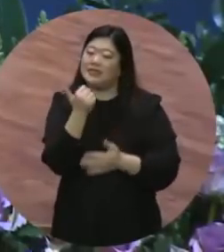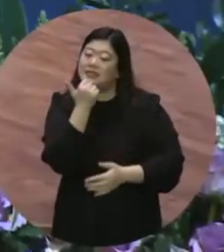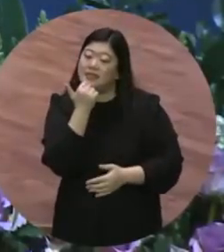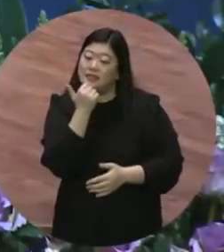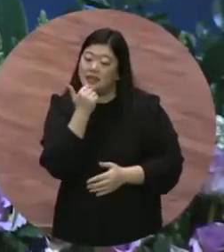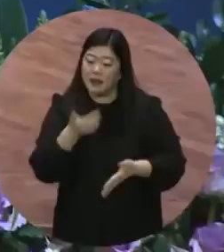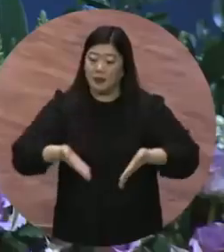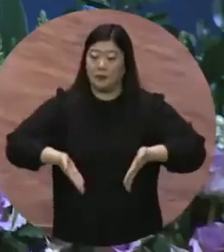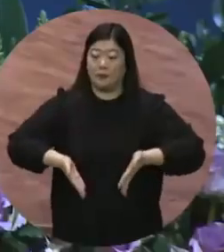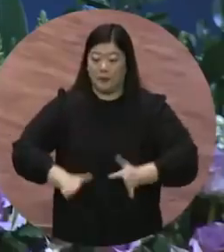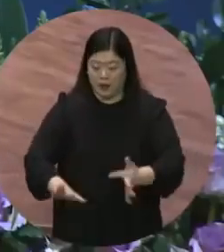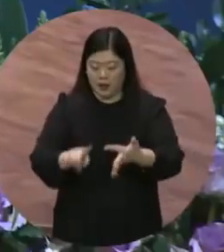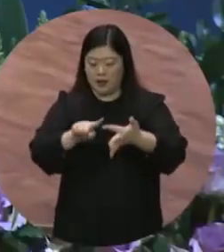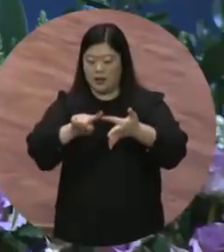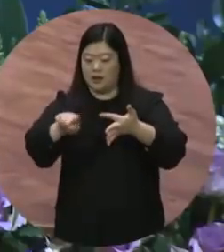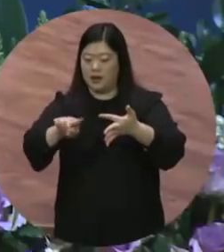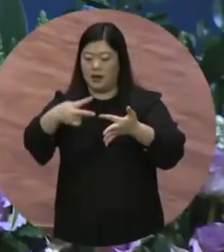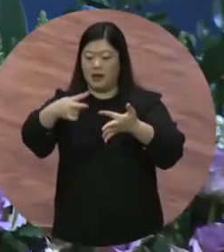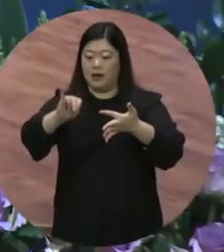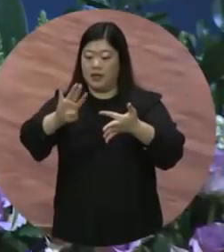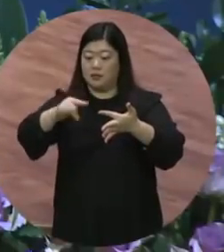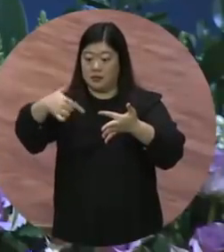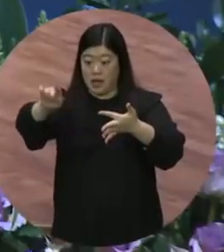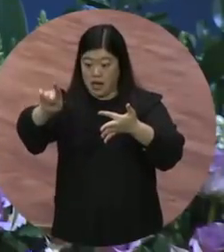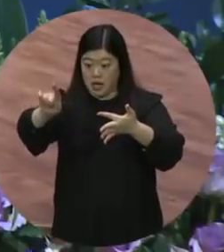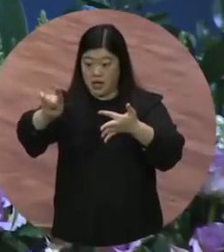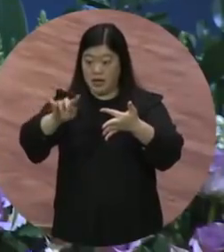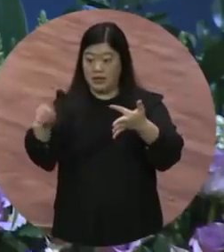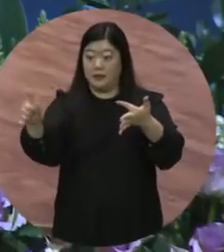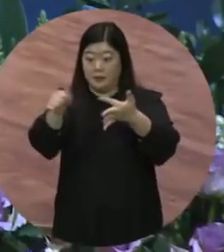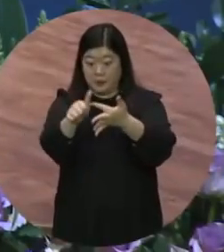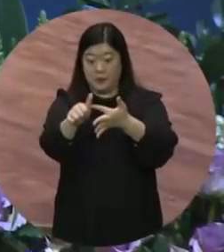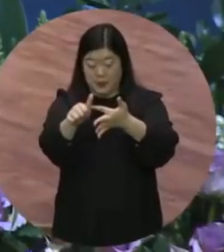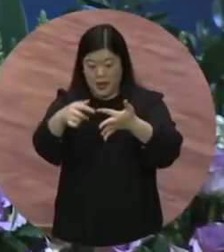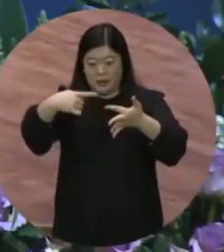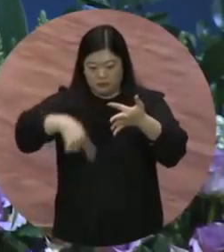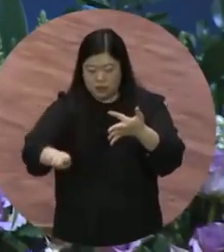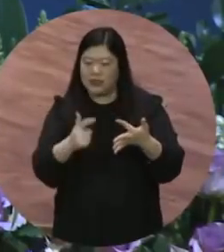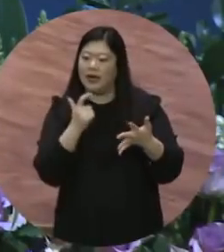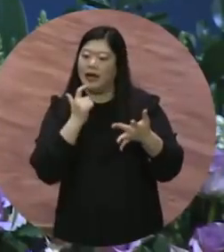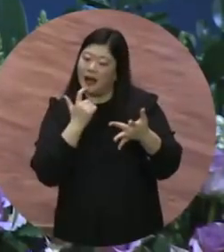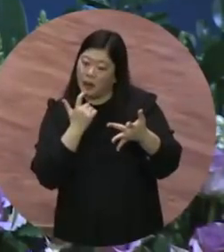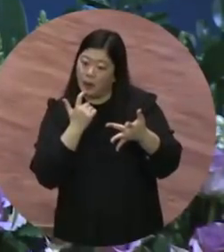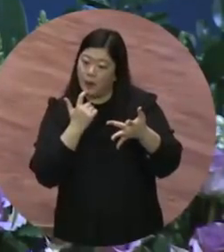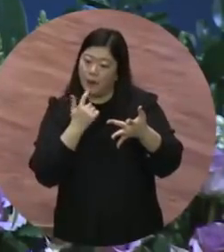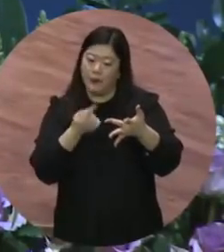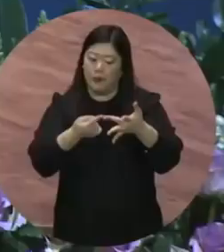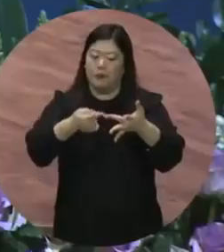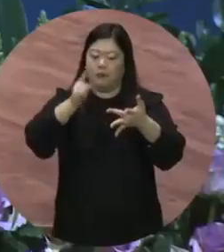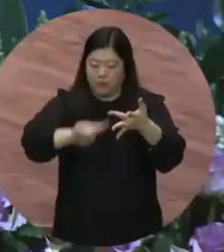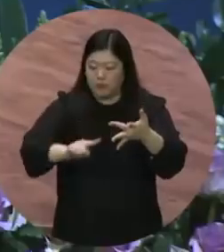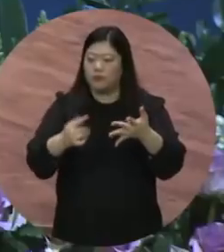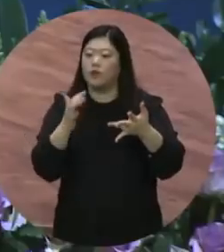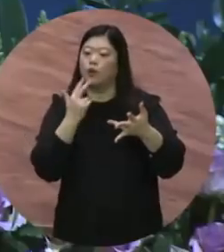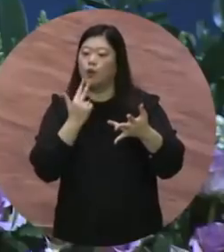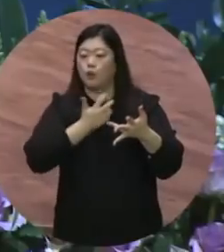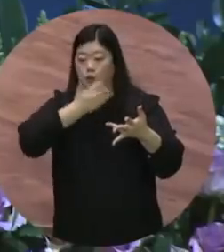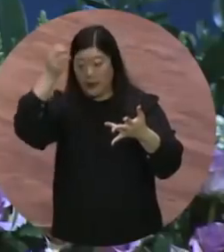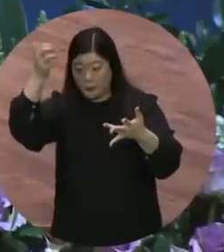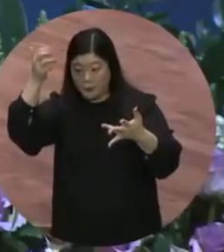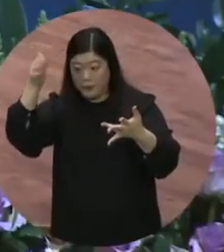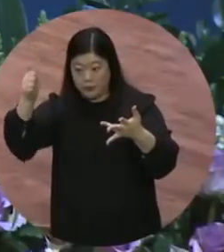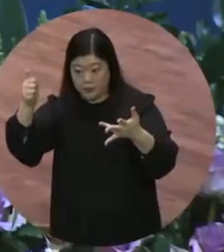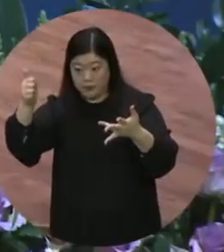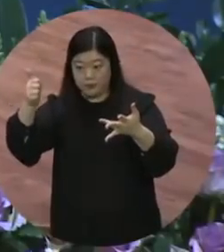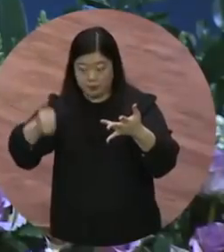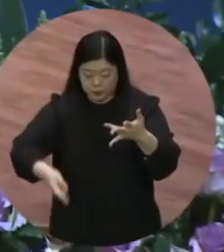리브가를 통해 야곱을 선택하시고 야곱의 12명의 아들 중에 하나 이스라엘이라는 민족을 만드시고 야곱의 12명의 아들 중에